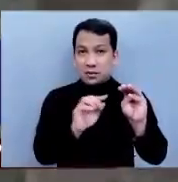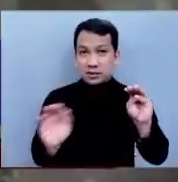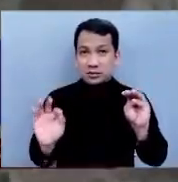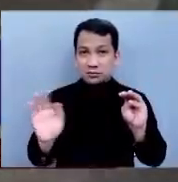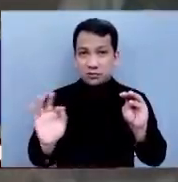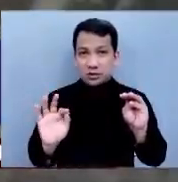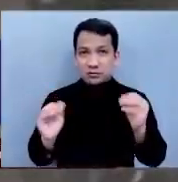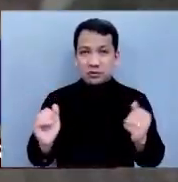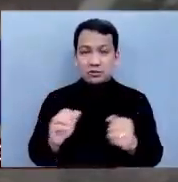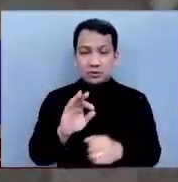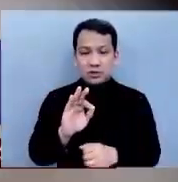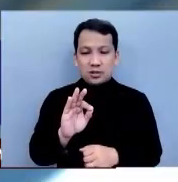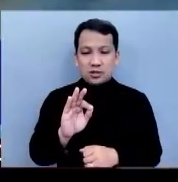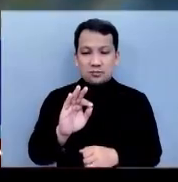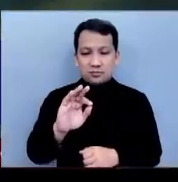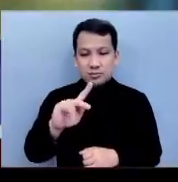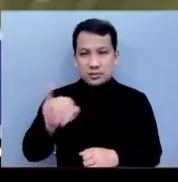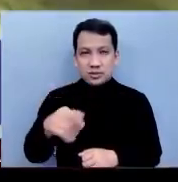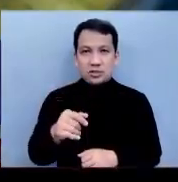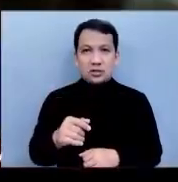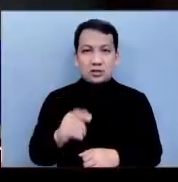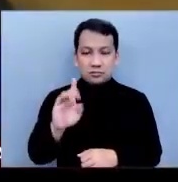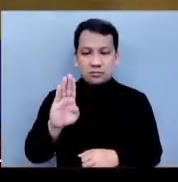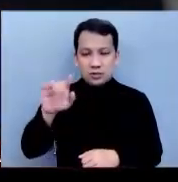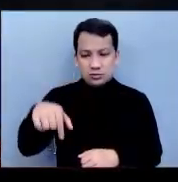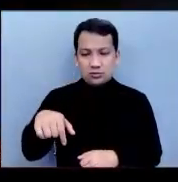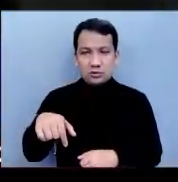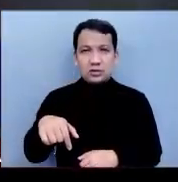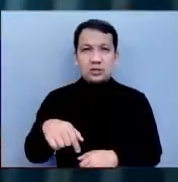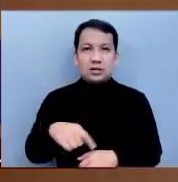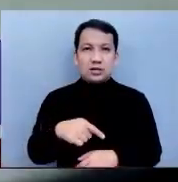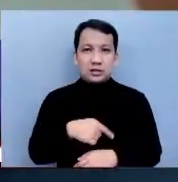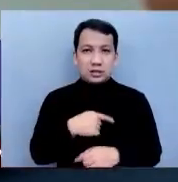FPJ's Batang Quiapo, The Iron Heart,